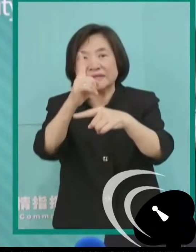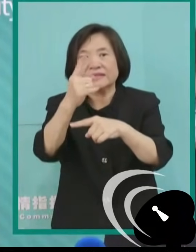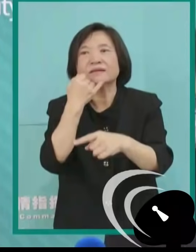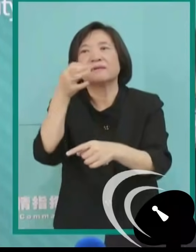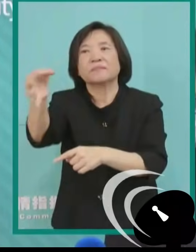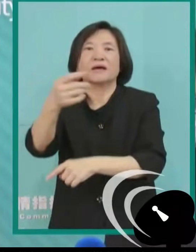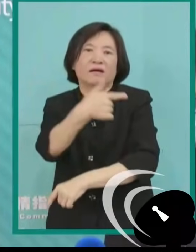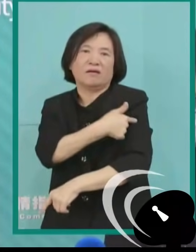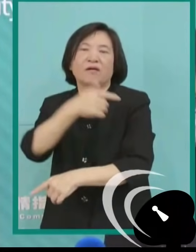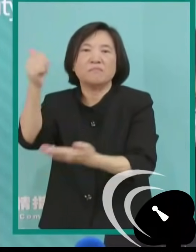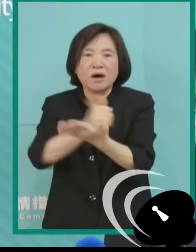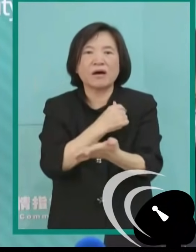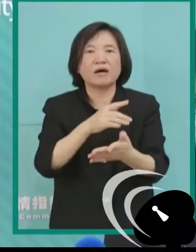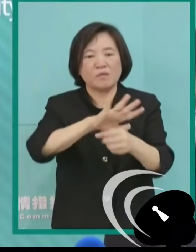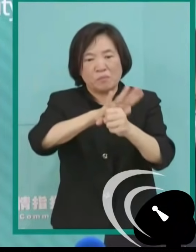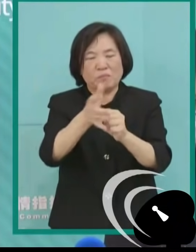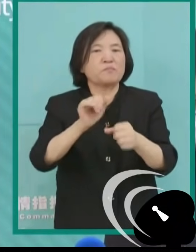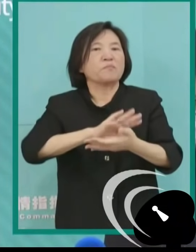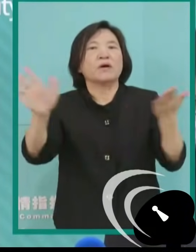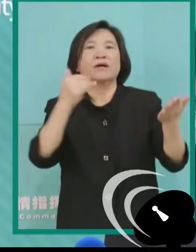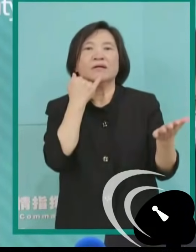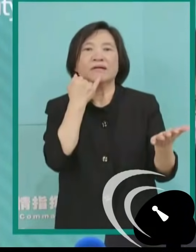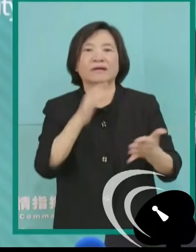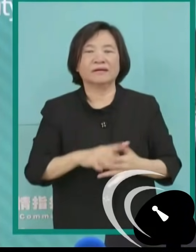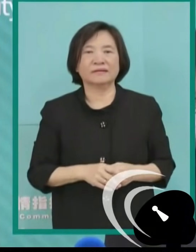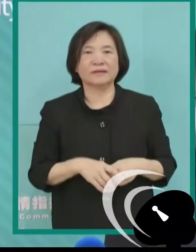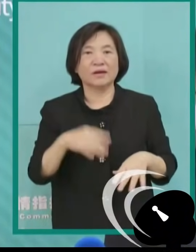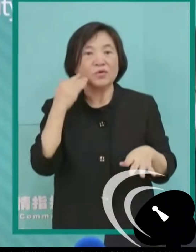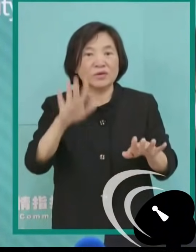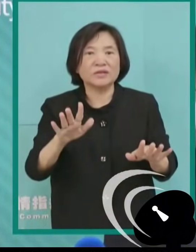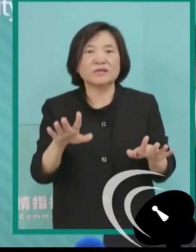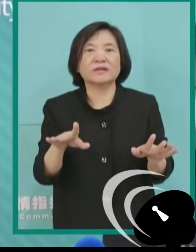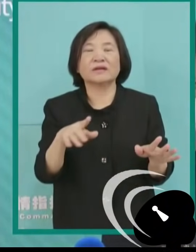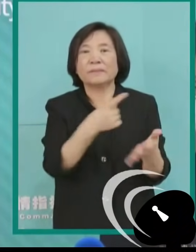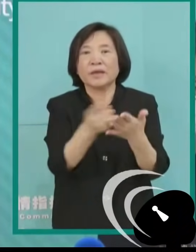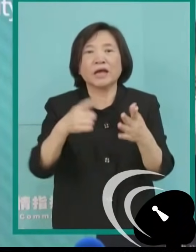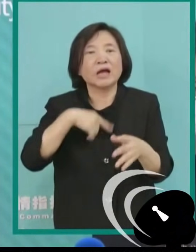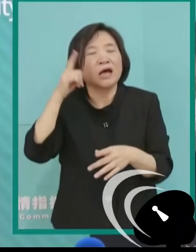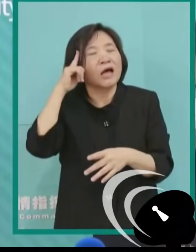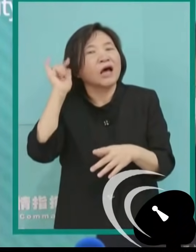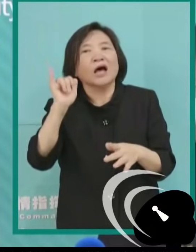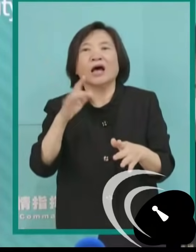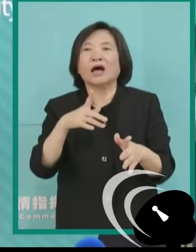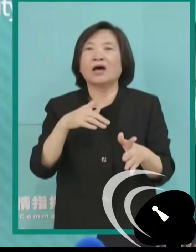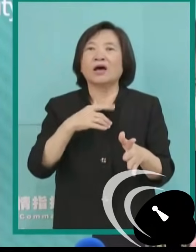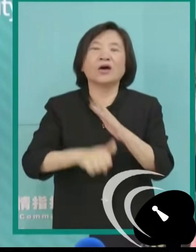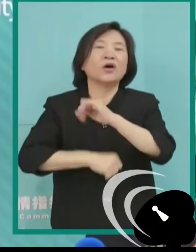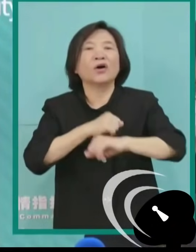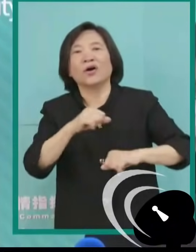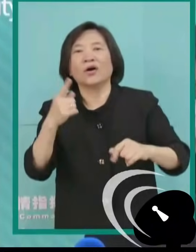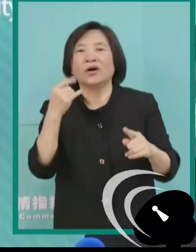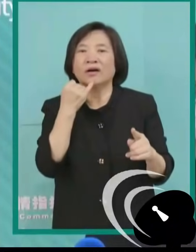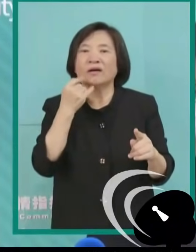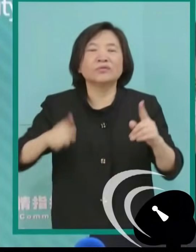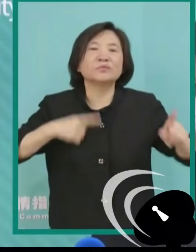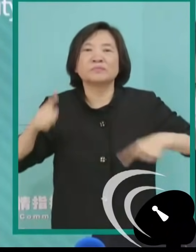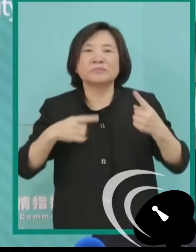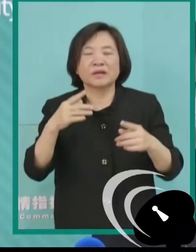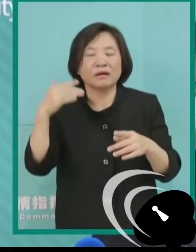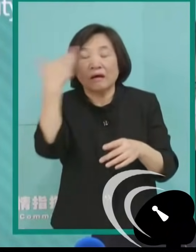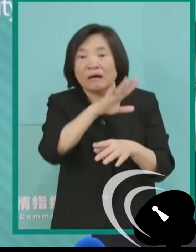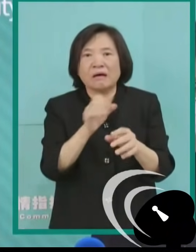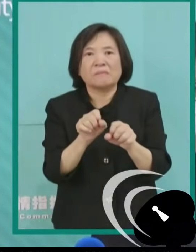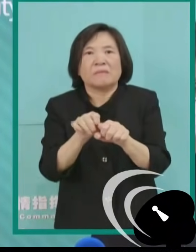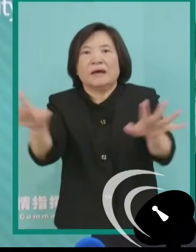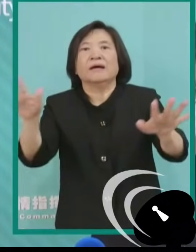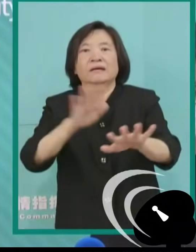的哦。你现在一放松，马上疫情就爆发回去了。我也不太赞成的。但是拖久了的话，台